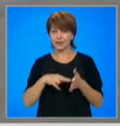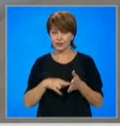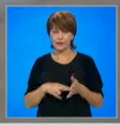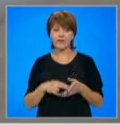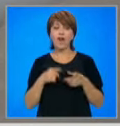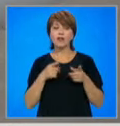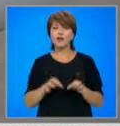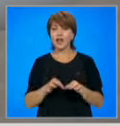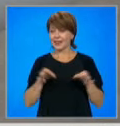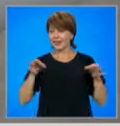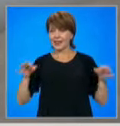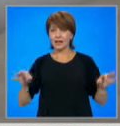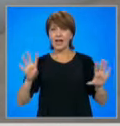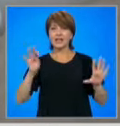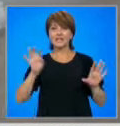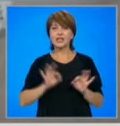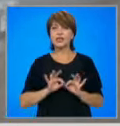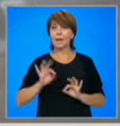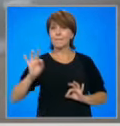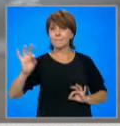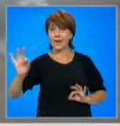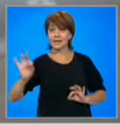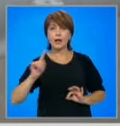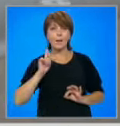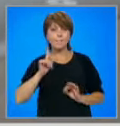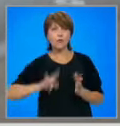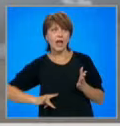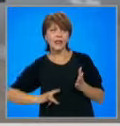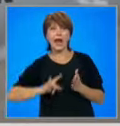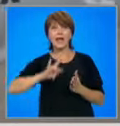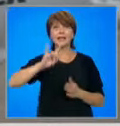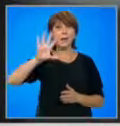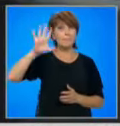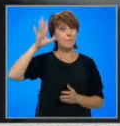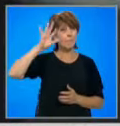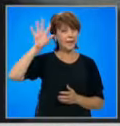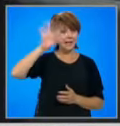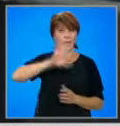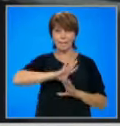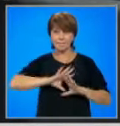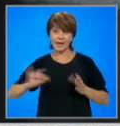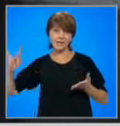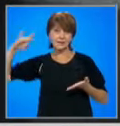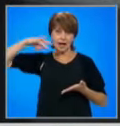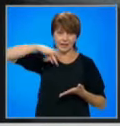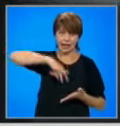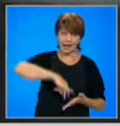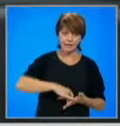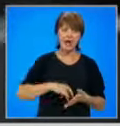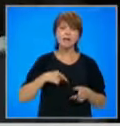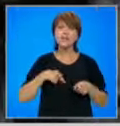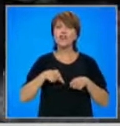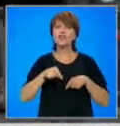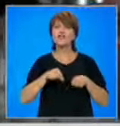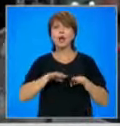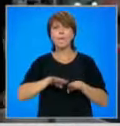Airlander ще е с дължина 90 метра. Ще може да лети 5 дни без кацане, на височина до 6 км, като се движи с бавна скорост